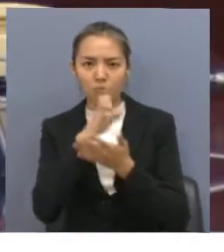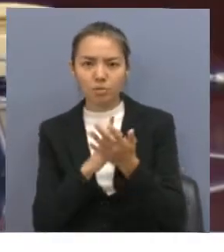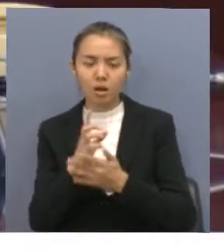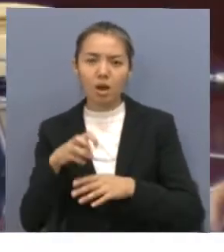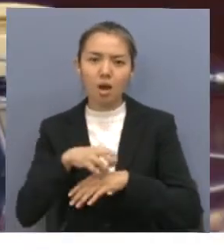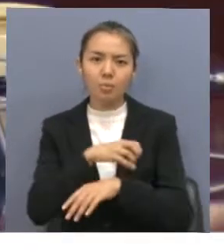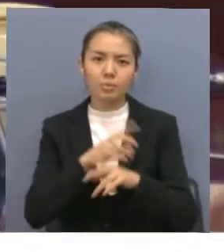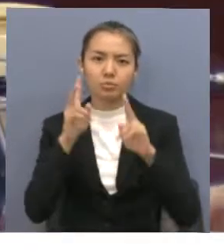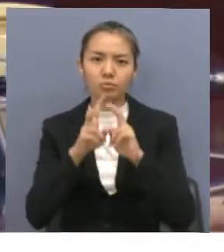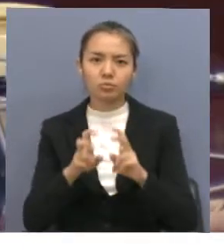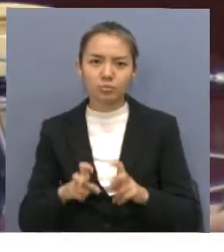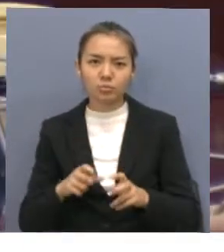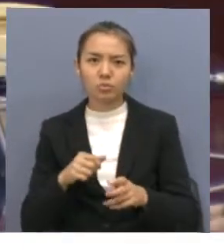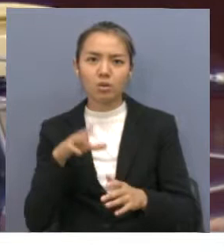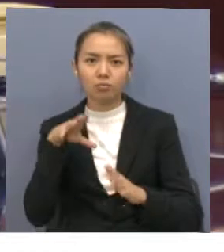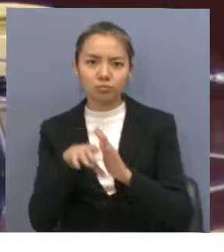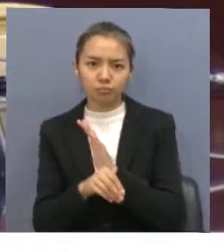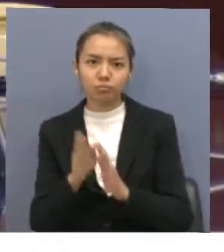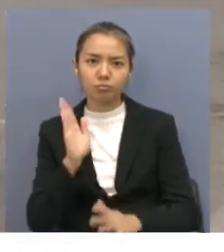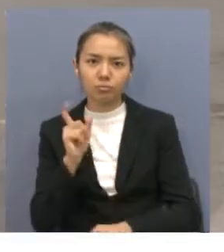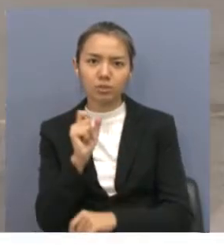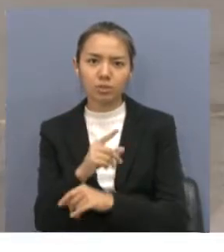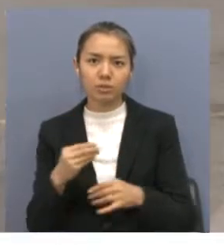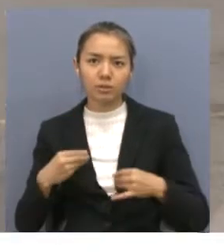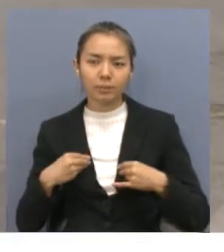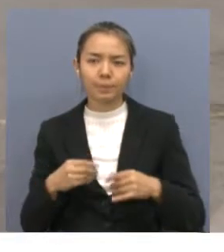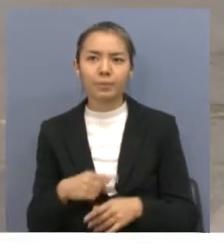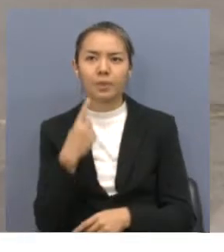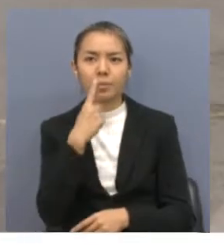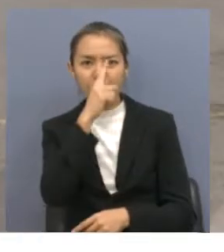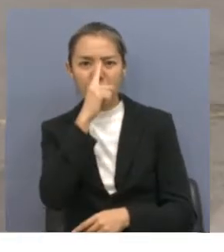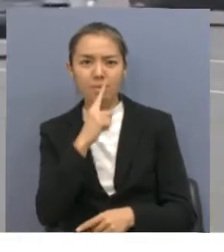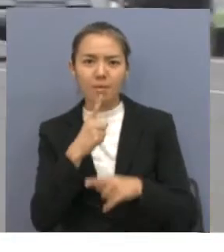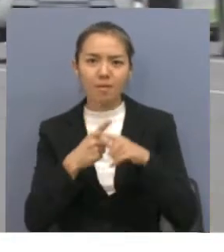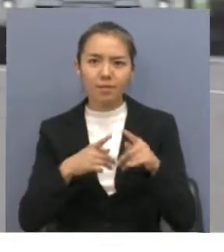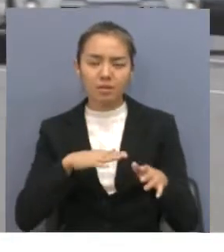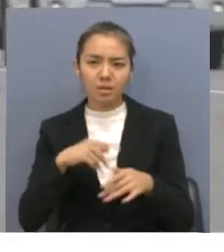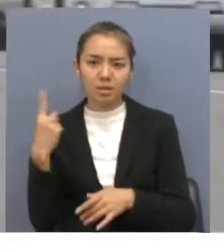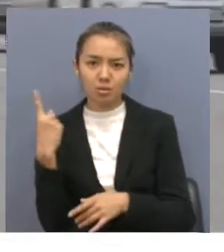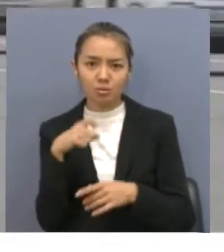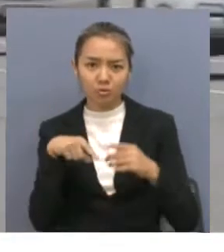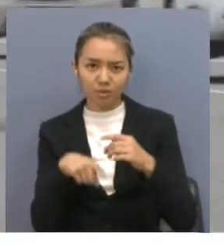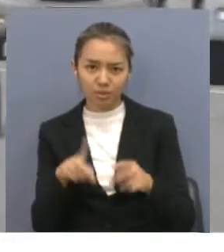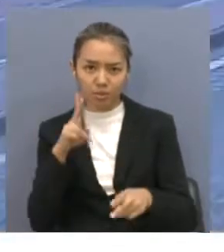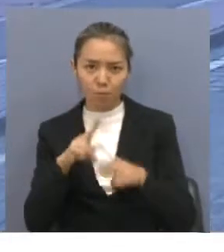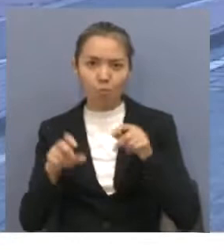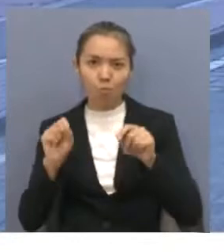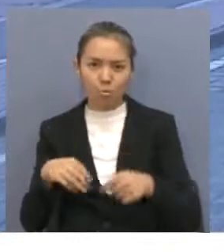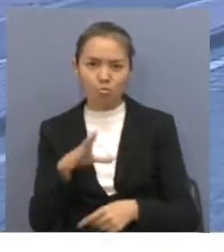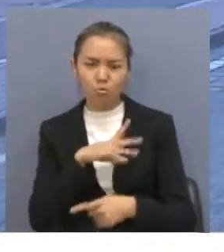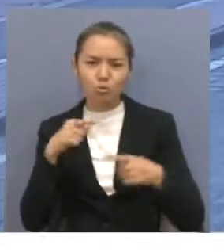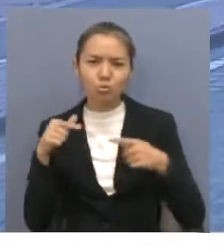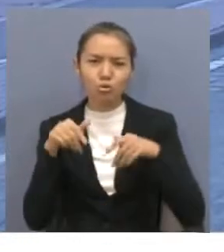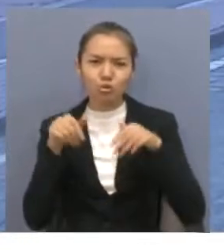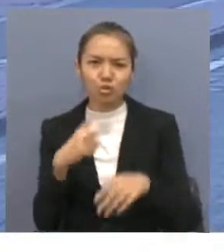комиссияның қарауына бейсенбі күні енгізуді тапсырамын. Яғни, бір жарым айға созылған карантин осы аптамен аяқталуы мүмкін. Нақты шешім екі